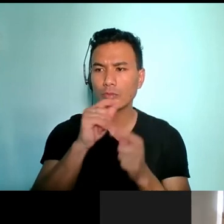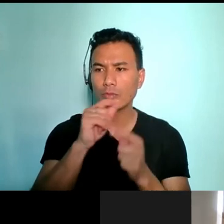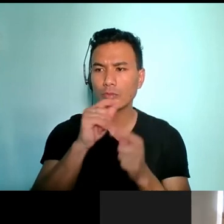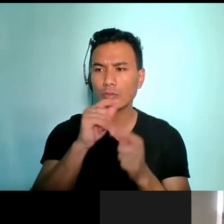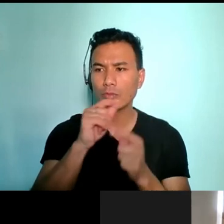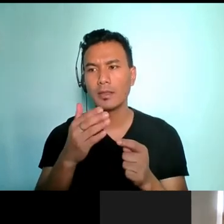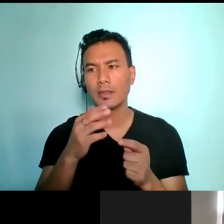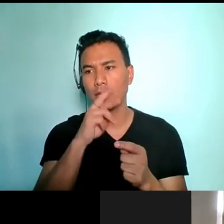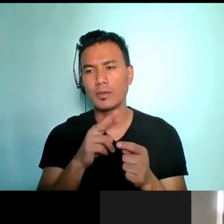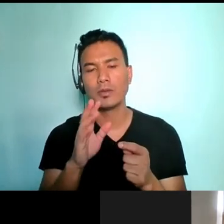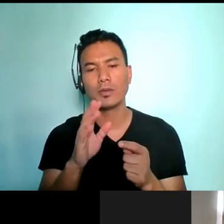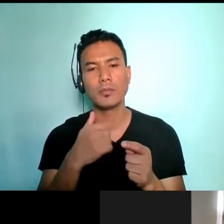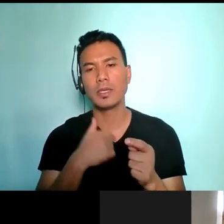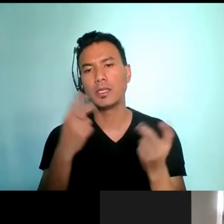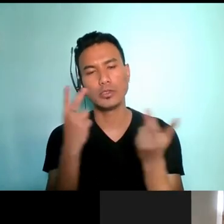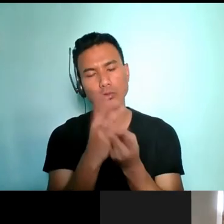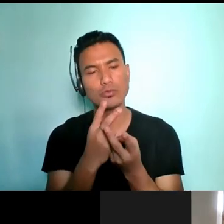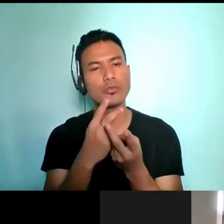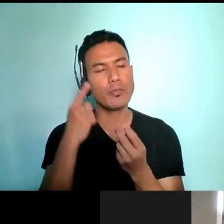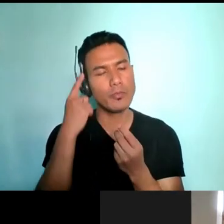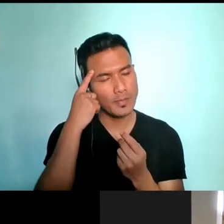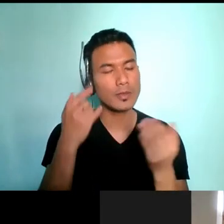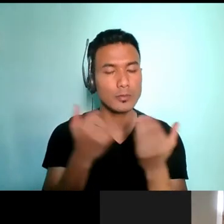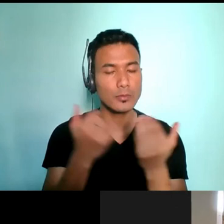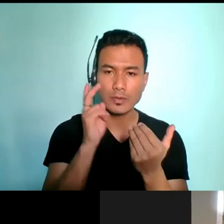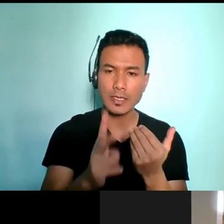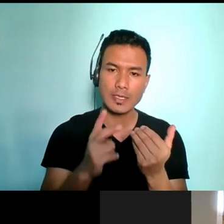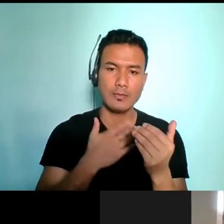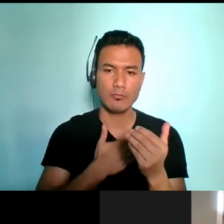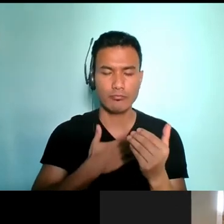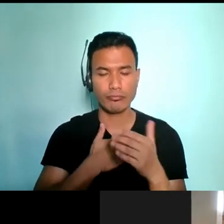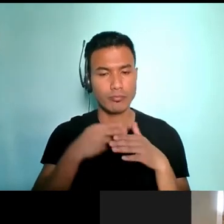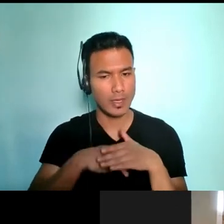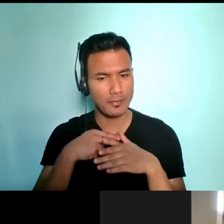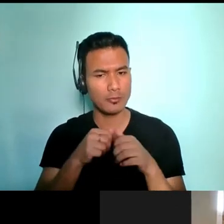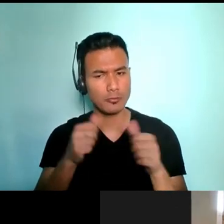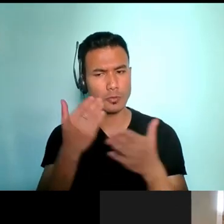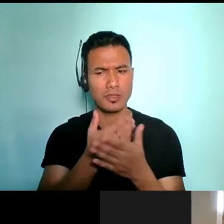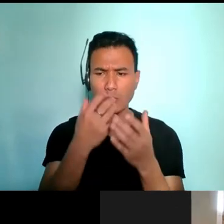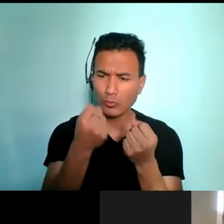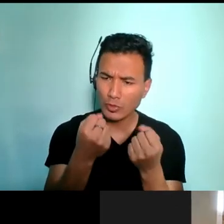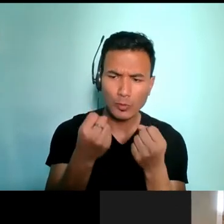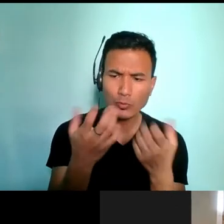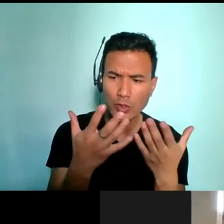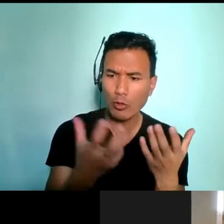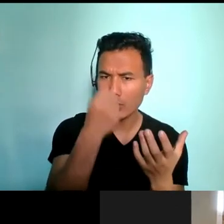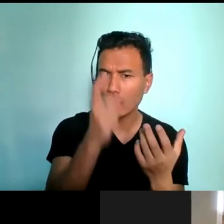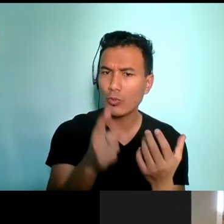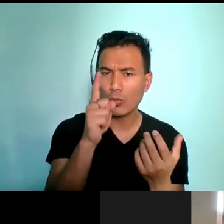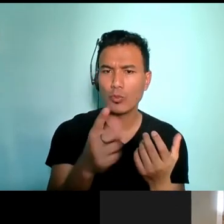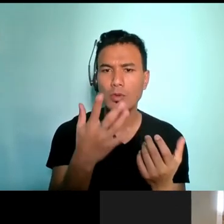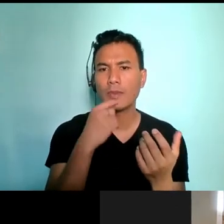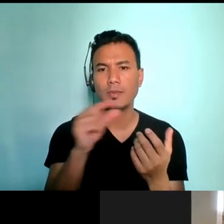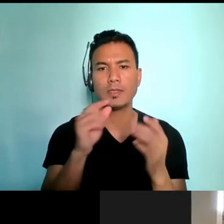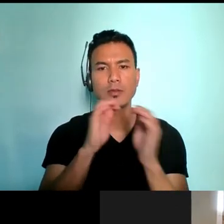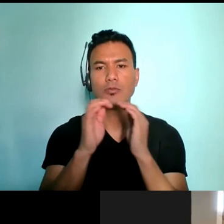गर्ने र मैले जस्तो फिल गर्छु त्यस्तै खालको फिलिङ्स लिएर म बाँच्न पाउँछु कि पाउँदिनँ त, त्यो मेरो अधिकार हो कि होइन भन्ने कुराहरू पनि